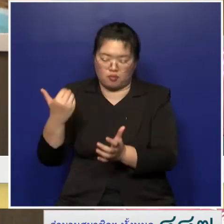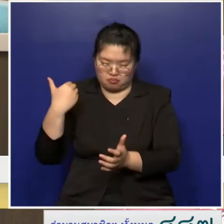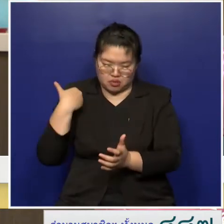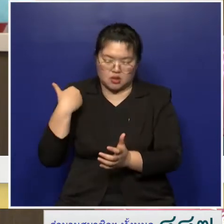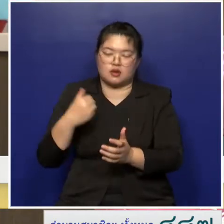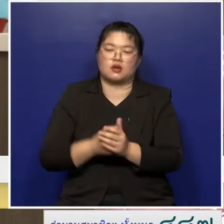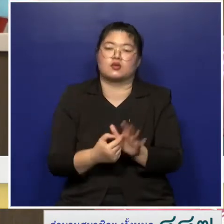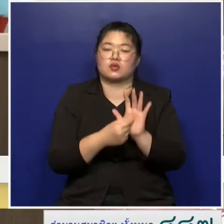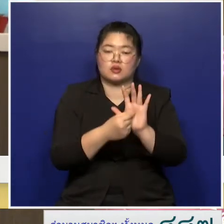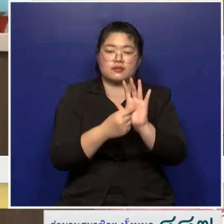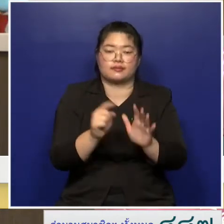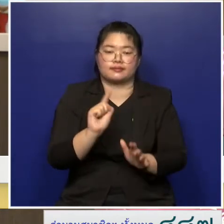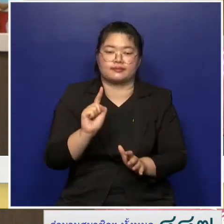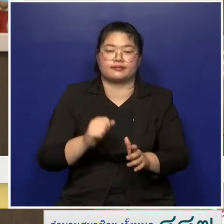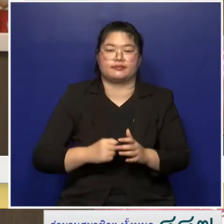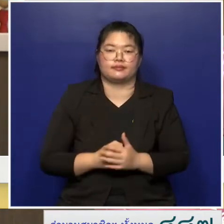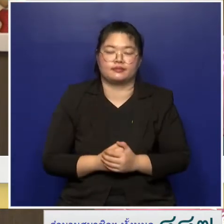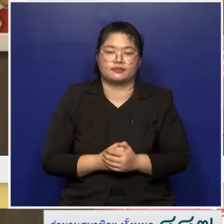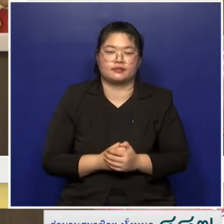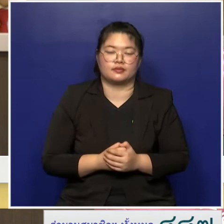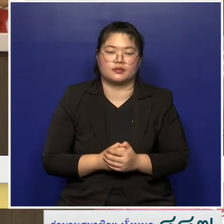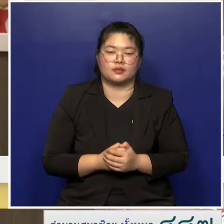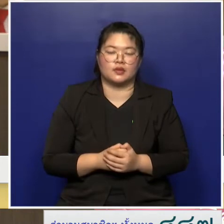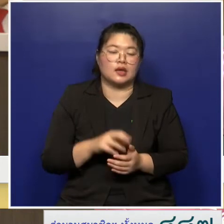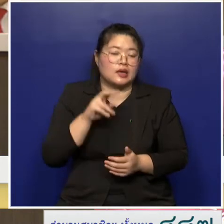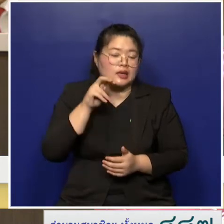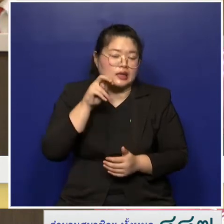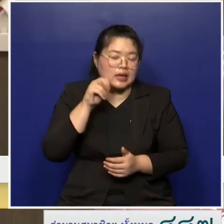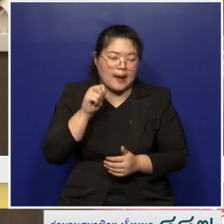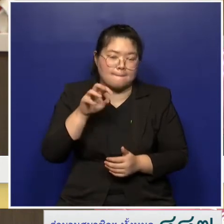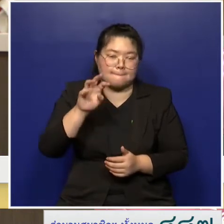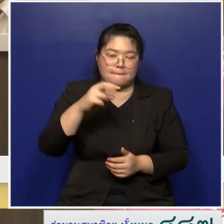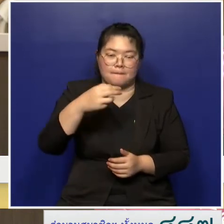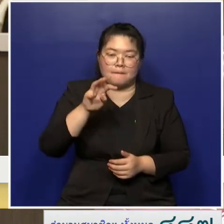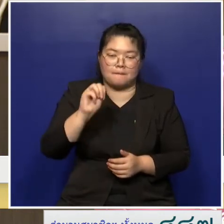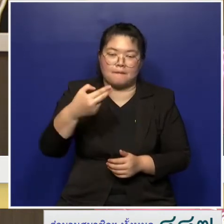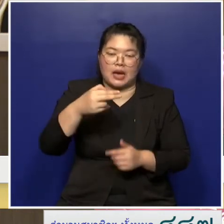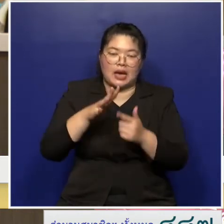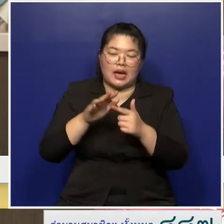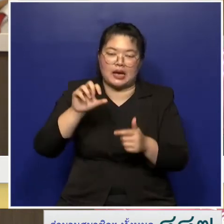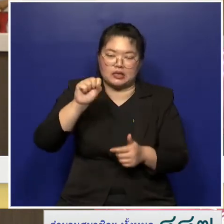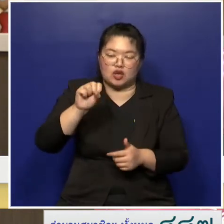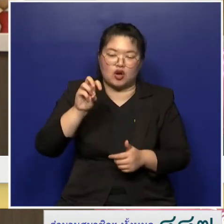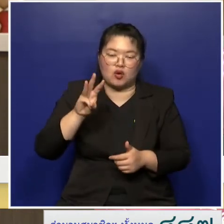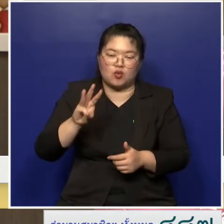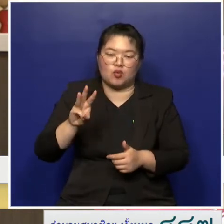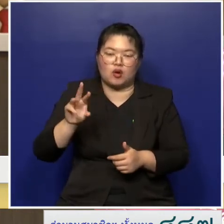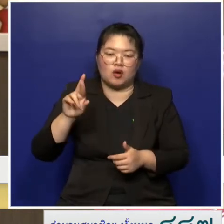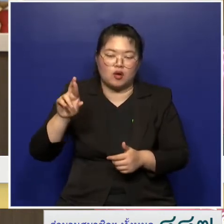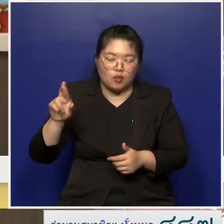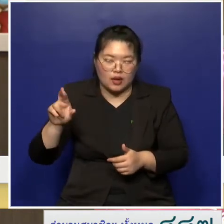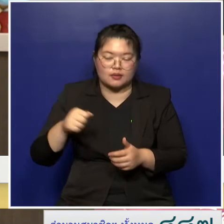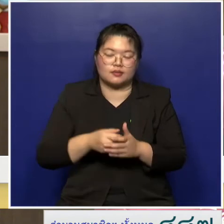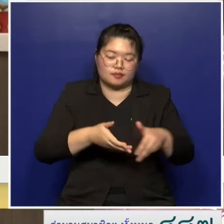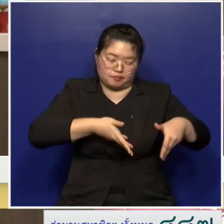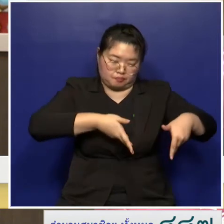ยกตัวอยางเช่น การประปามาหสวสดได้ผันน้ำดิบโรงสู่คองสโน้ย